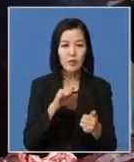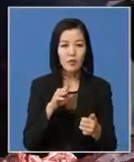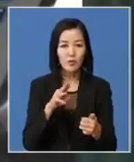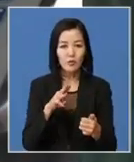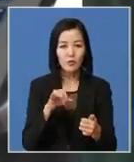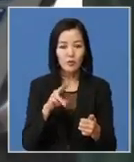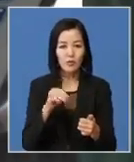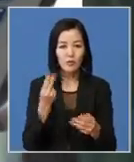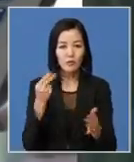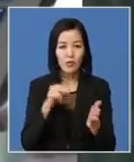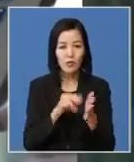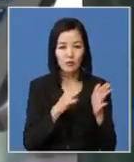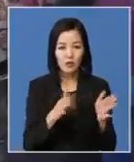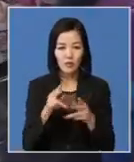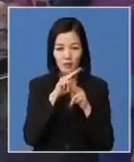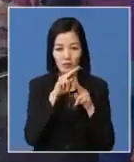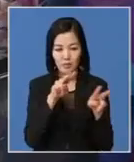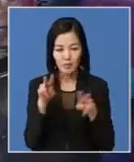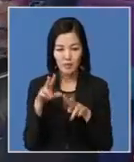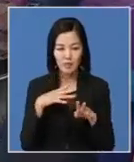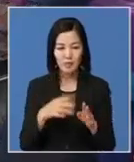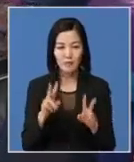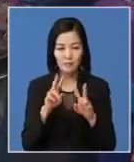Тұрлашев баға тұрақтылығын тексерді.